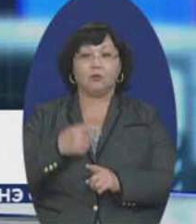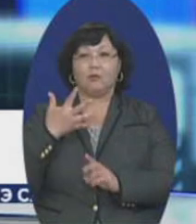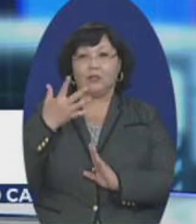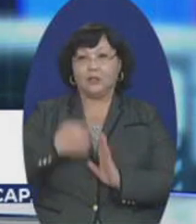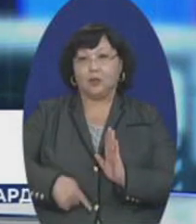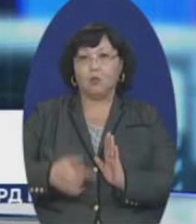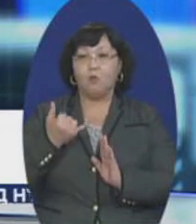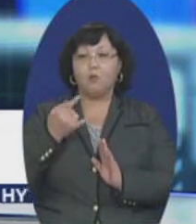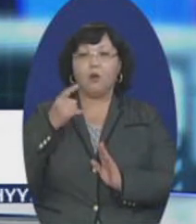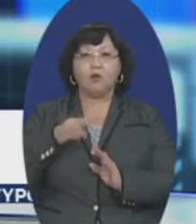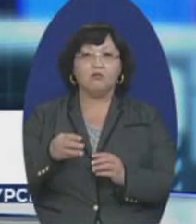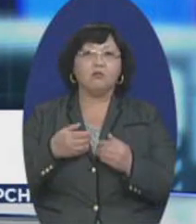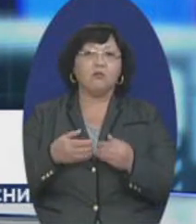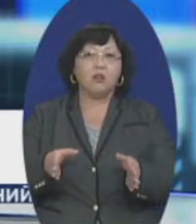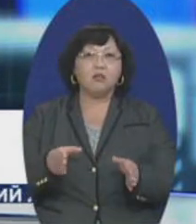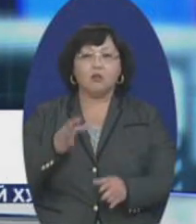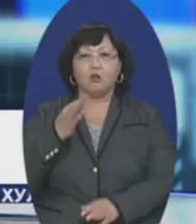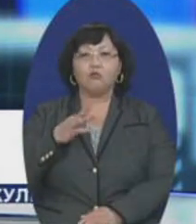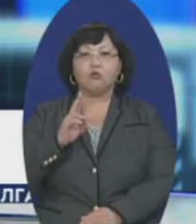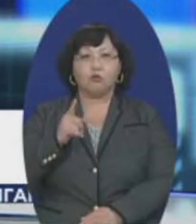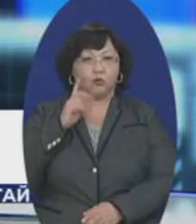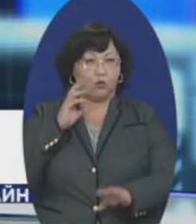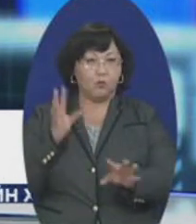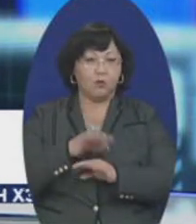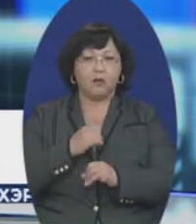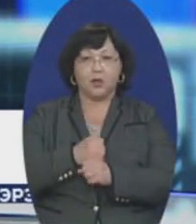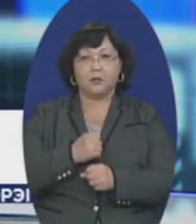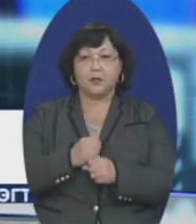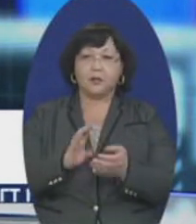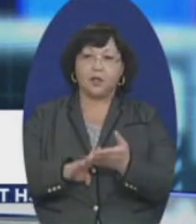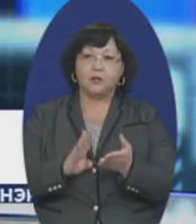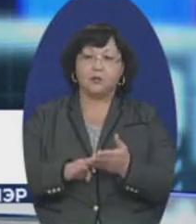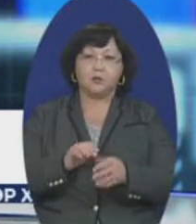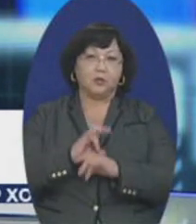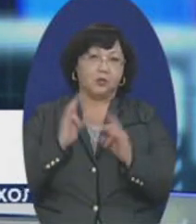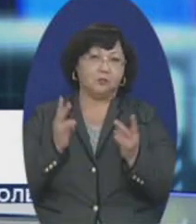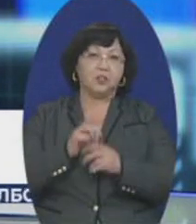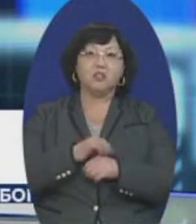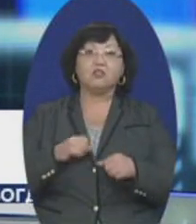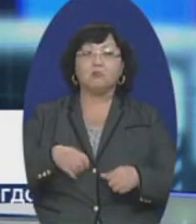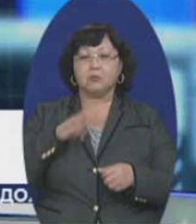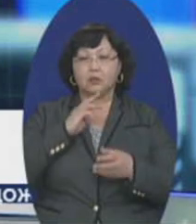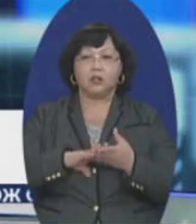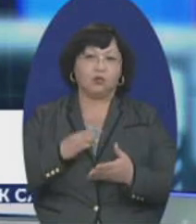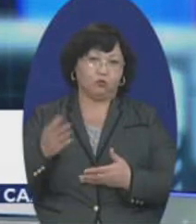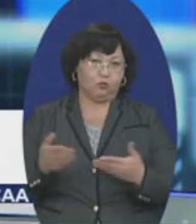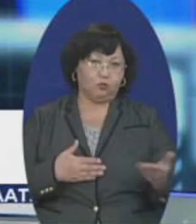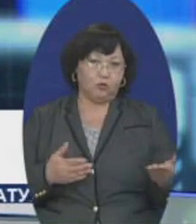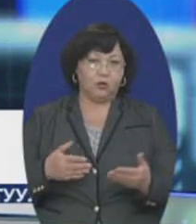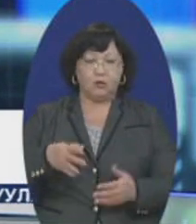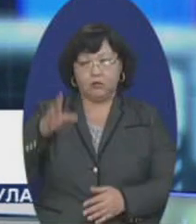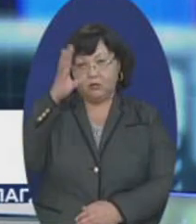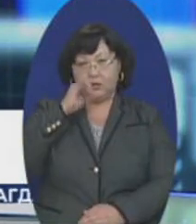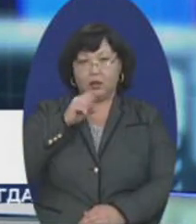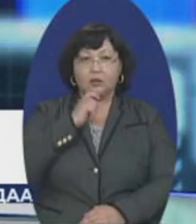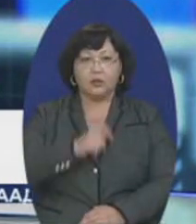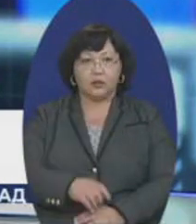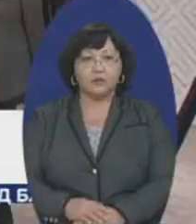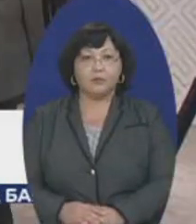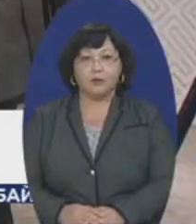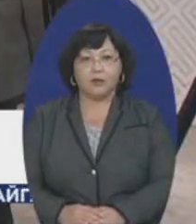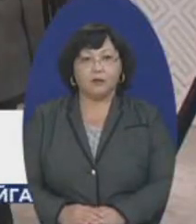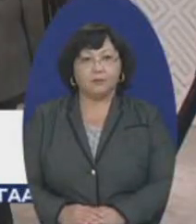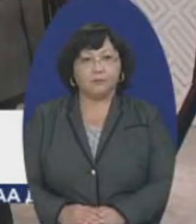сард нийслэлд нээлттэй өдрөлгийг зохион байгуулж олон нийтэд танилцуулах хийнэ гэж зам тээврийн хөгжлийн сайд Биян Бодсогт хэллээ.